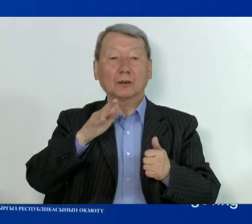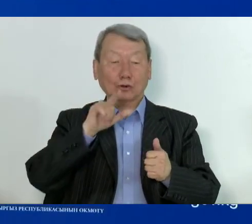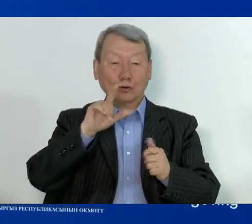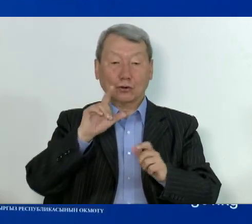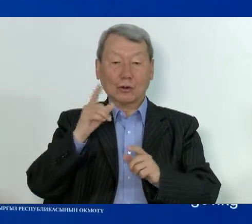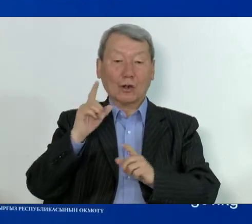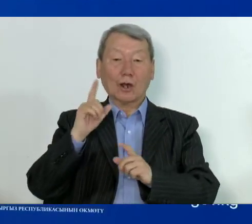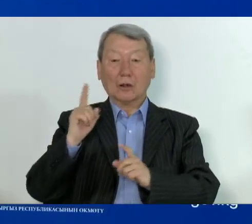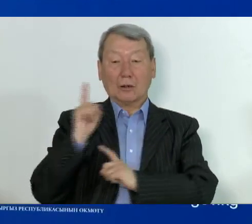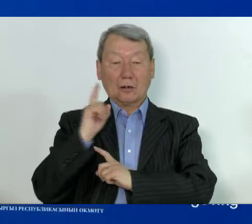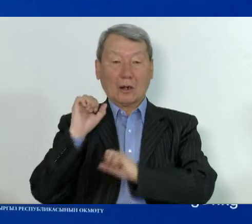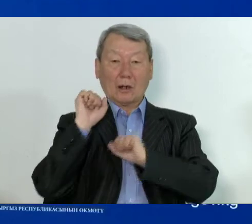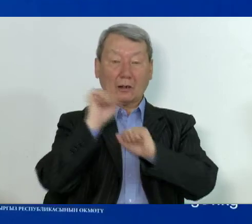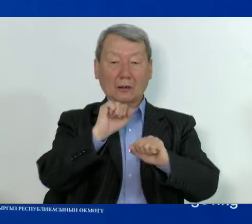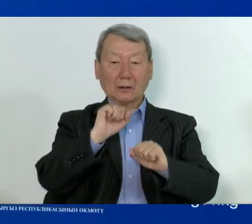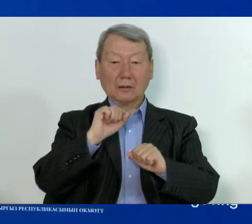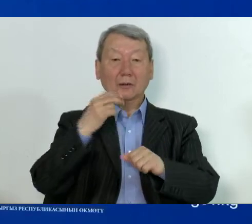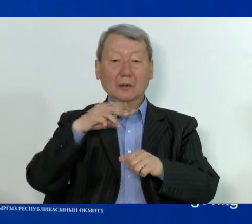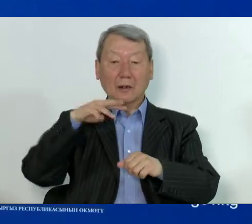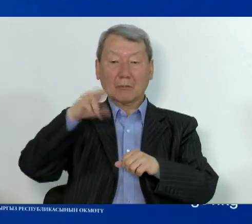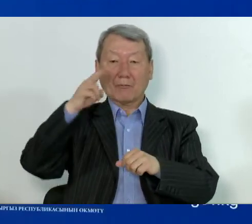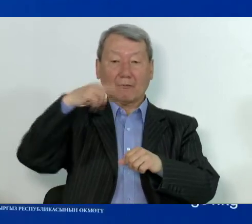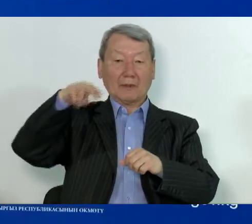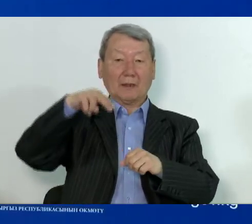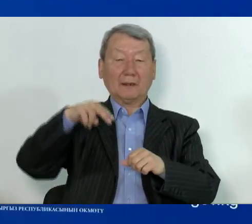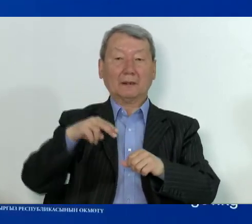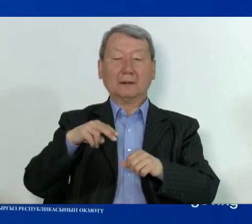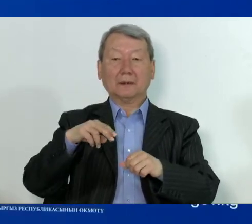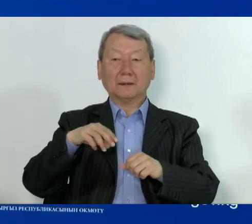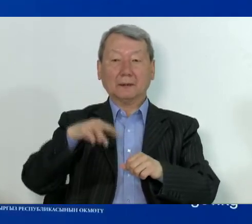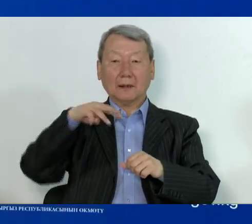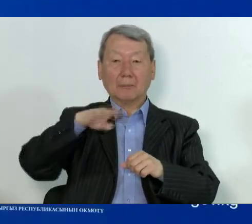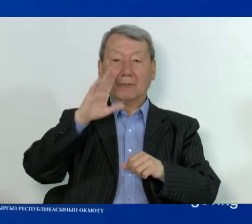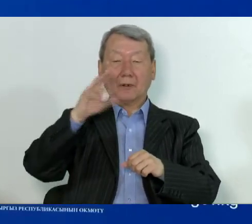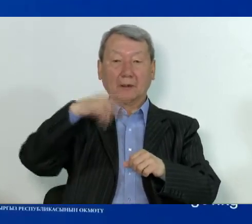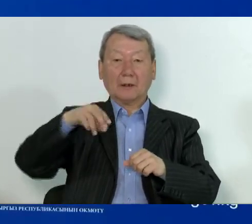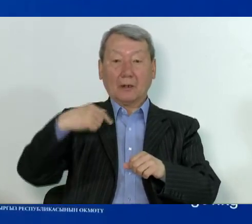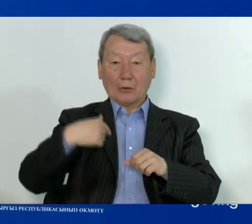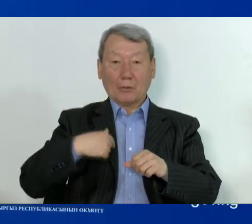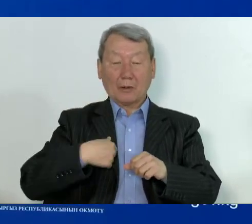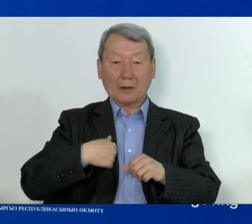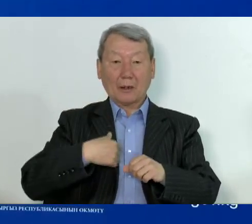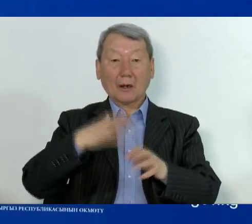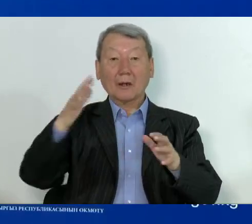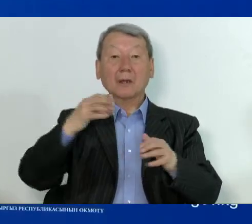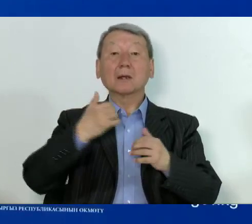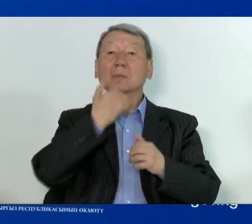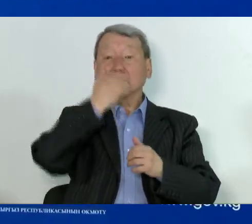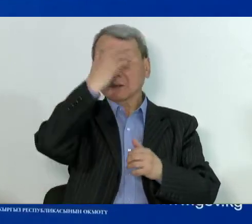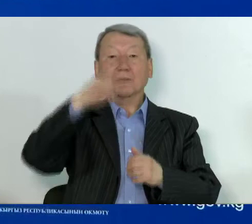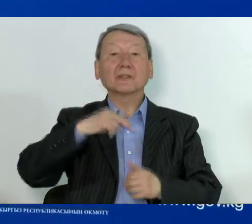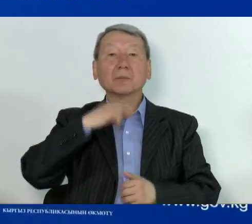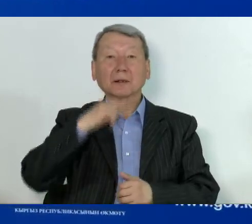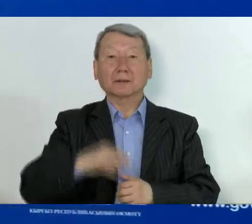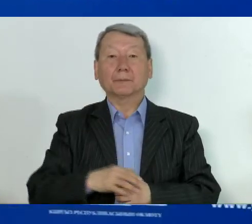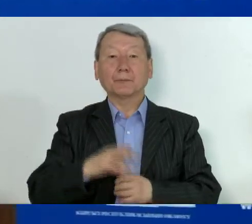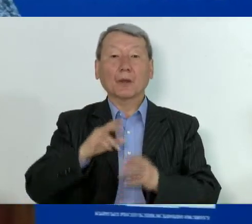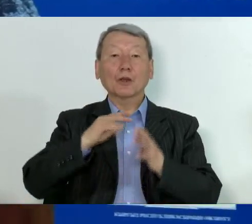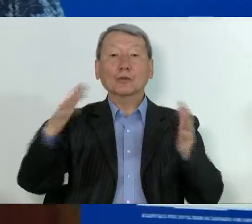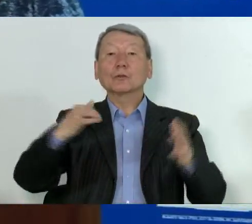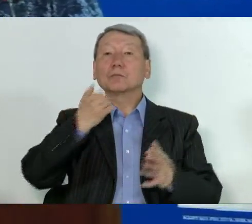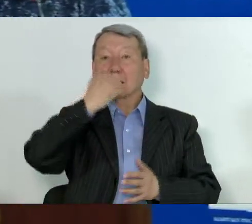охрана со стороны органов внутренних дел. Вот. У меня спасибо за внимание. Чоң